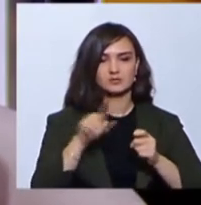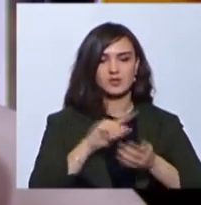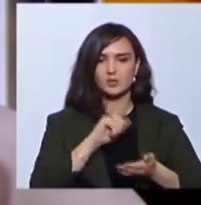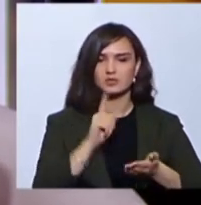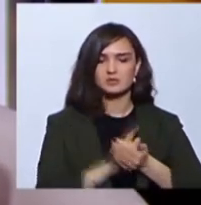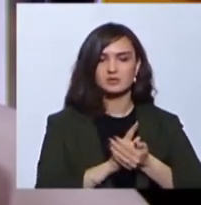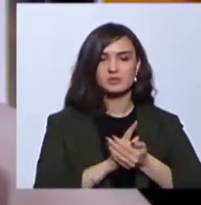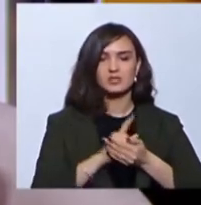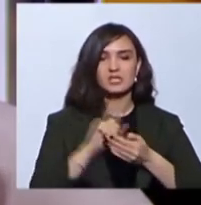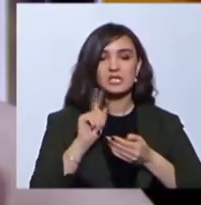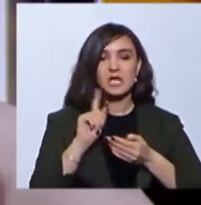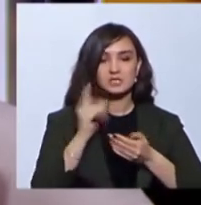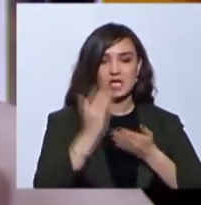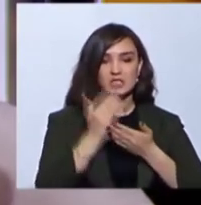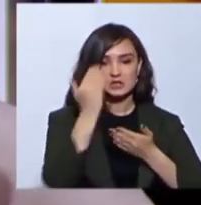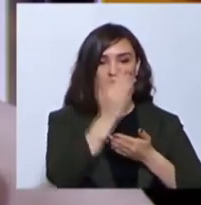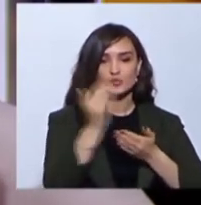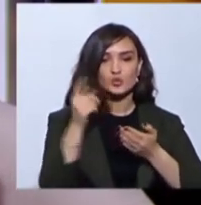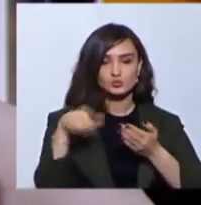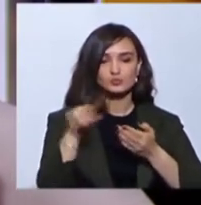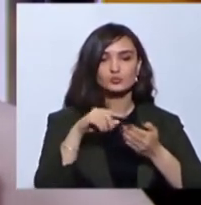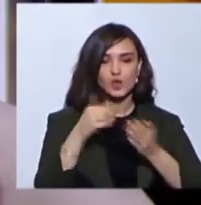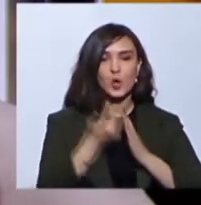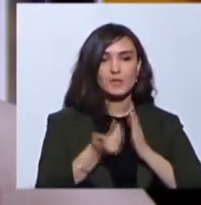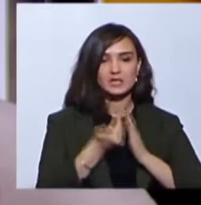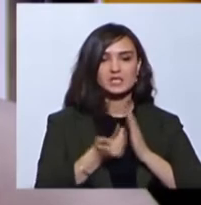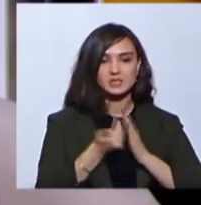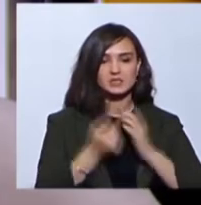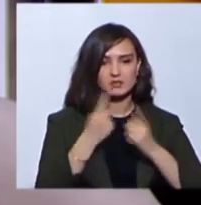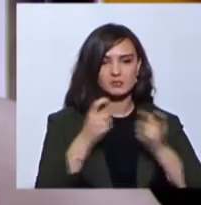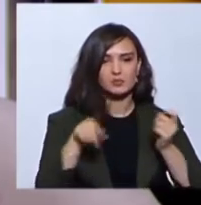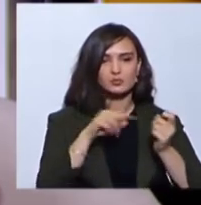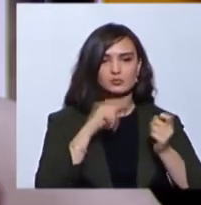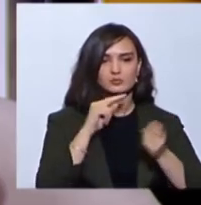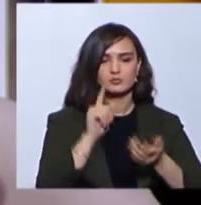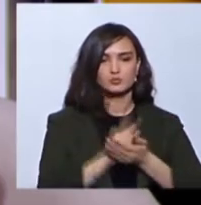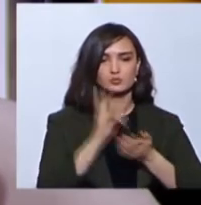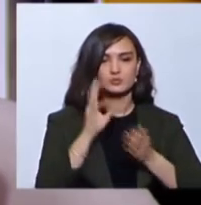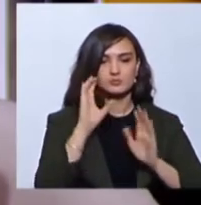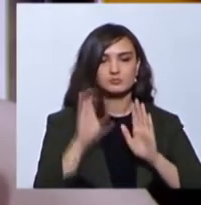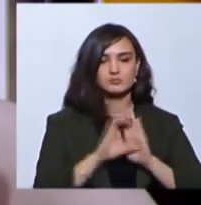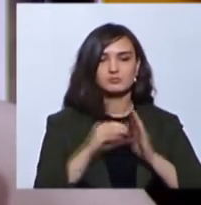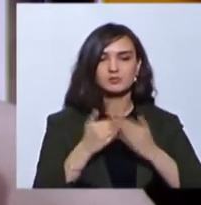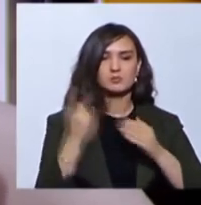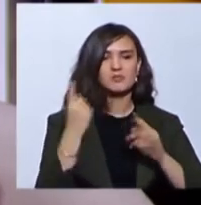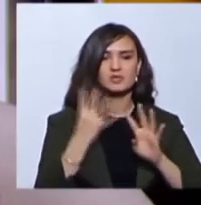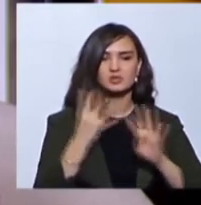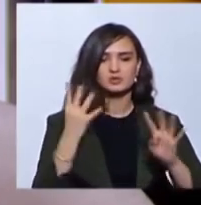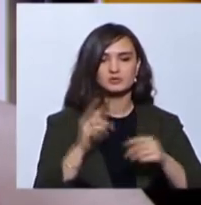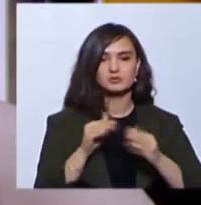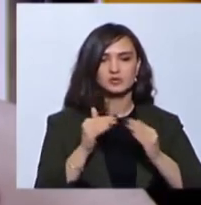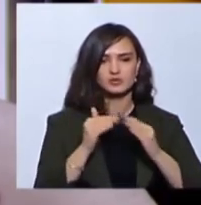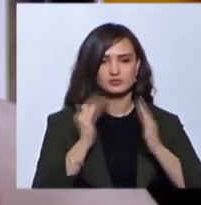ის ზოგადი რეკომენდაციები, რაც არის ესე ვთქვათ ამ ვირუსთან დაკავშირებით გაცემული. ეს არის პირველ რიგში, რომ